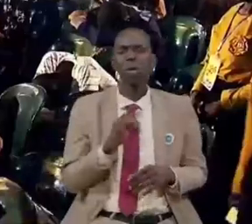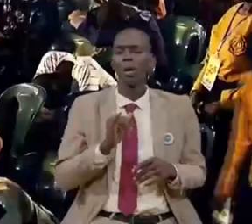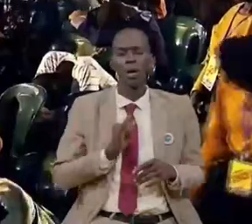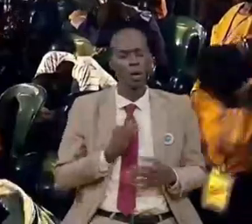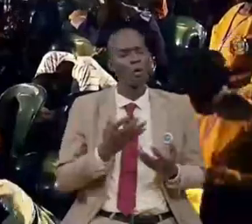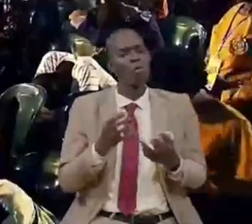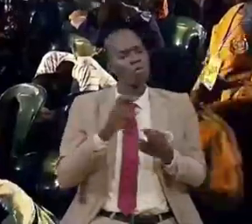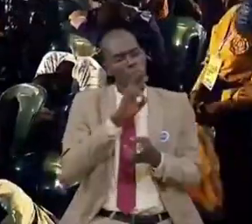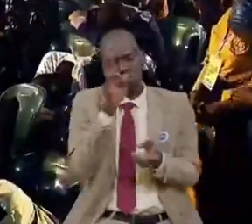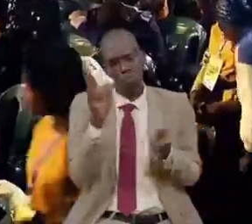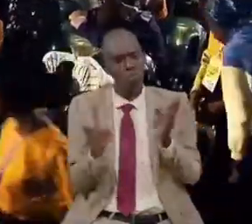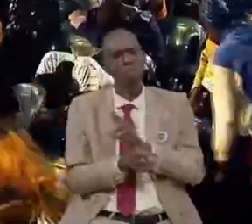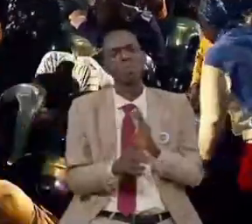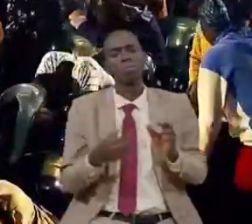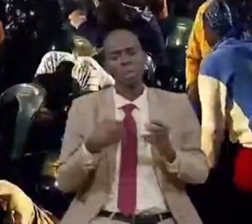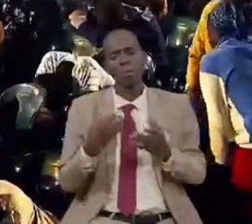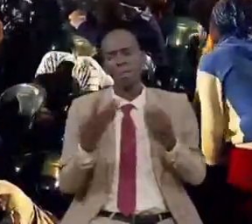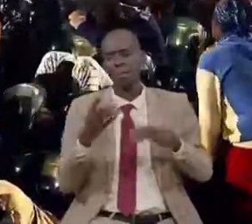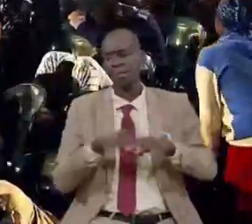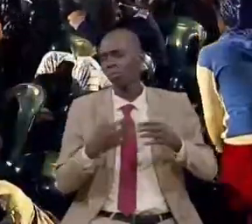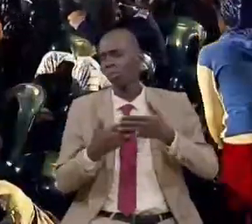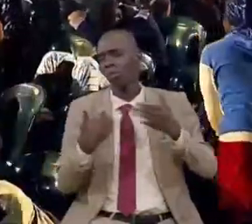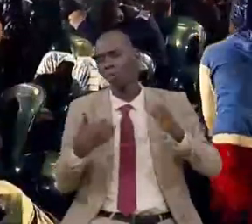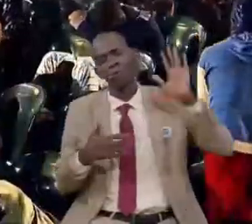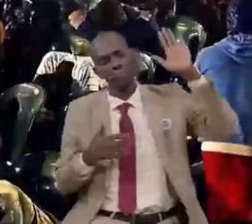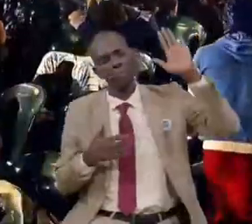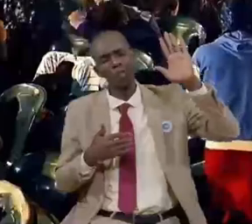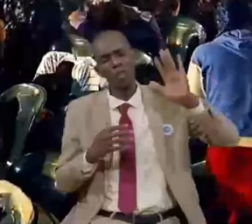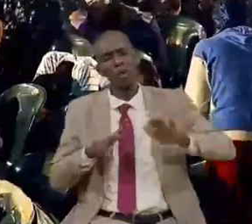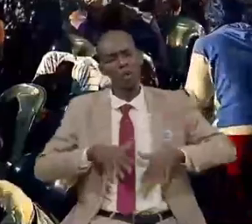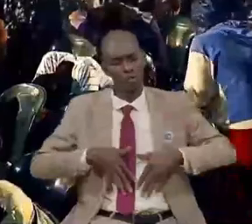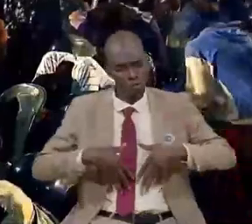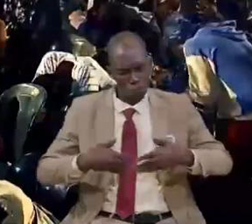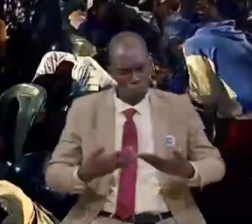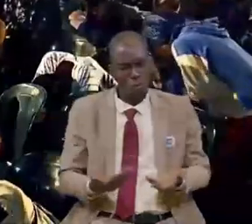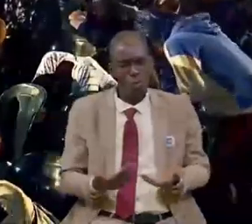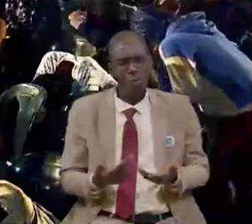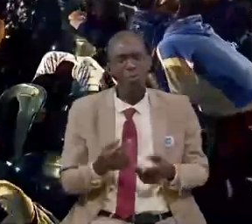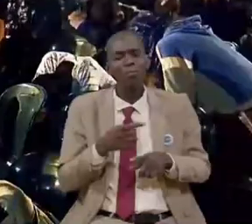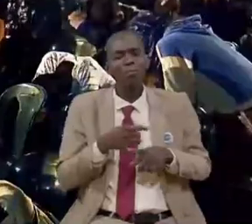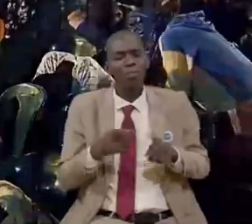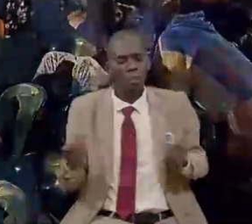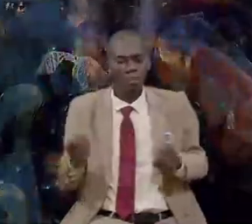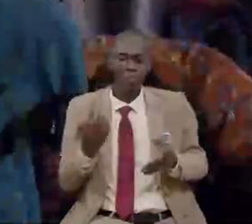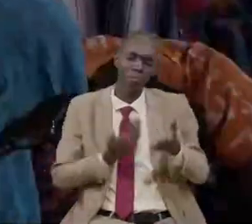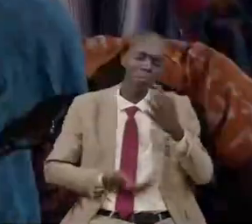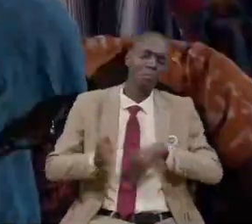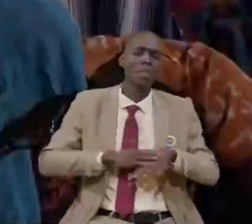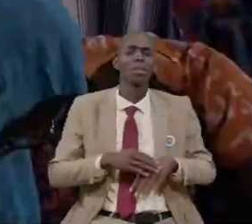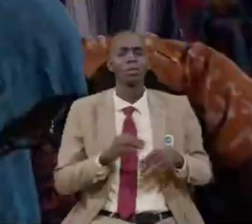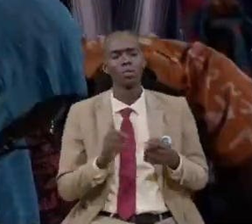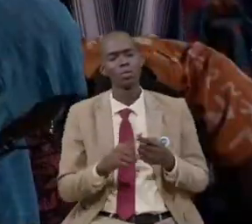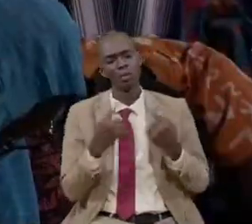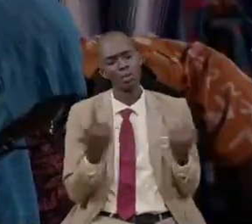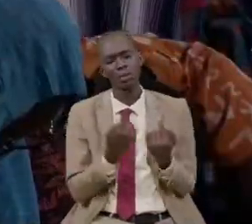prie. Je confessais et je délaissais, même abandonné, mais